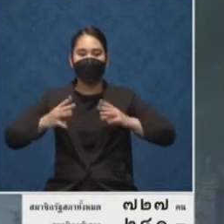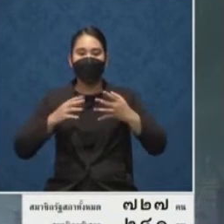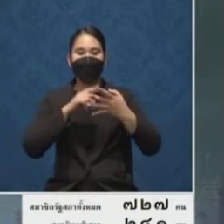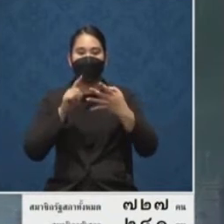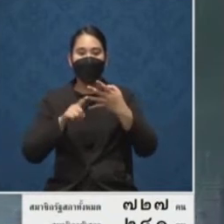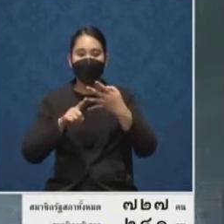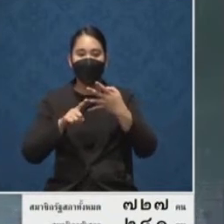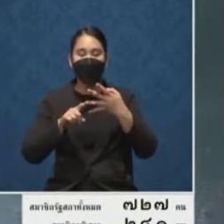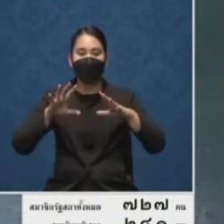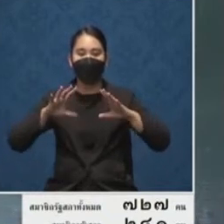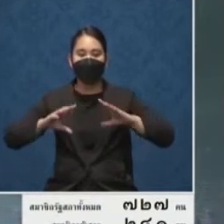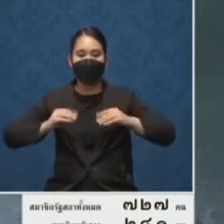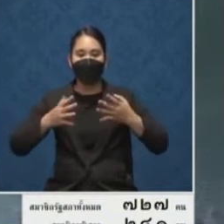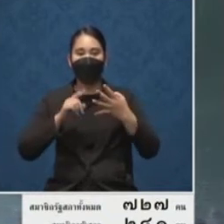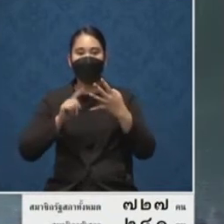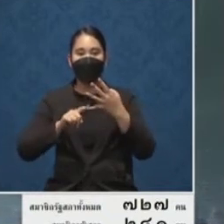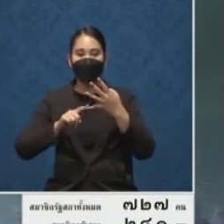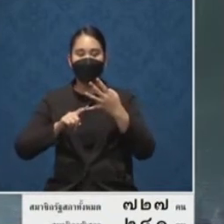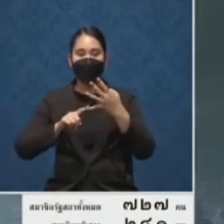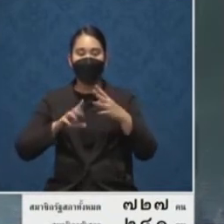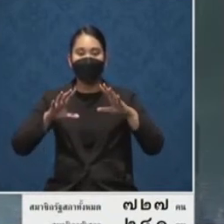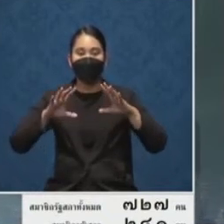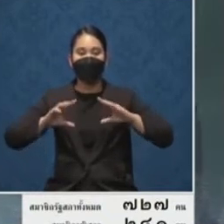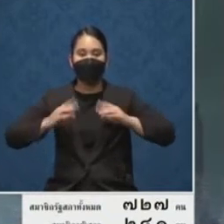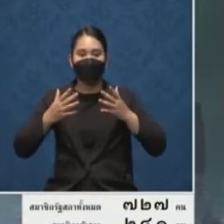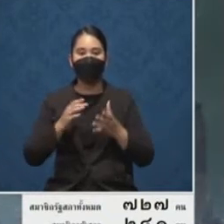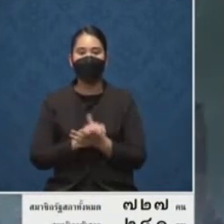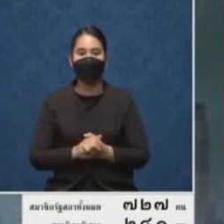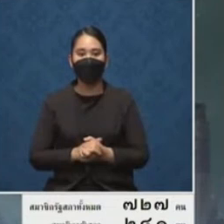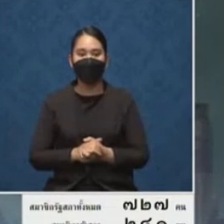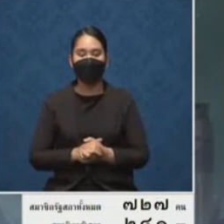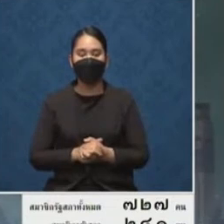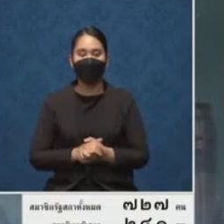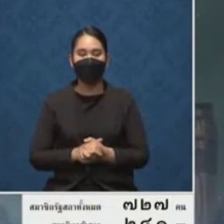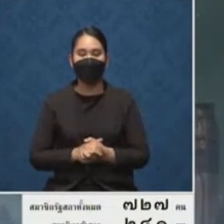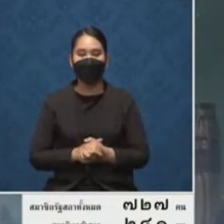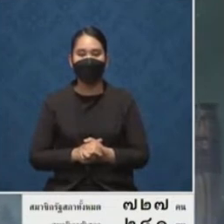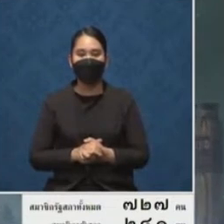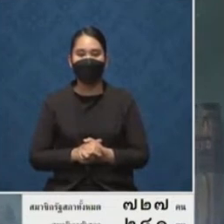ม่รับหลักการ3ไม่รับหลักการ4ไม่รับหลักการครับ